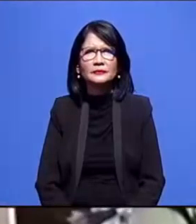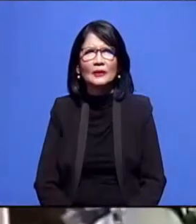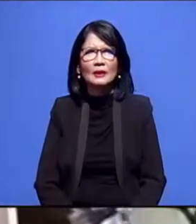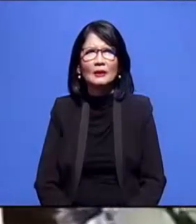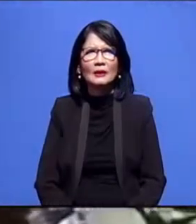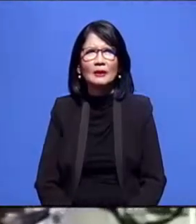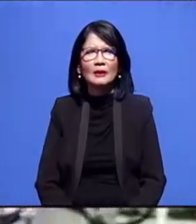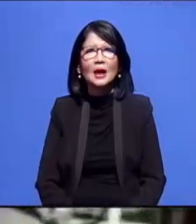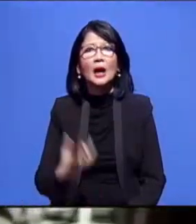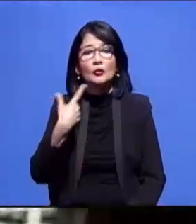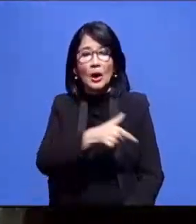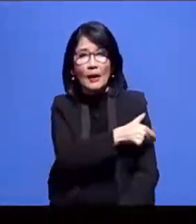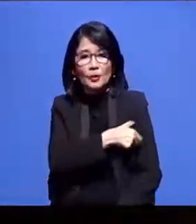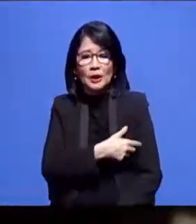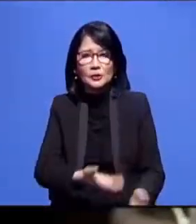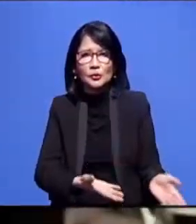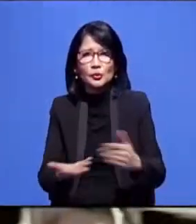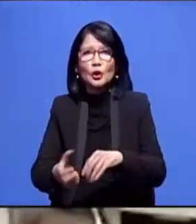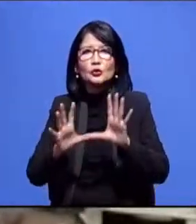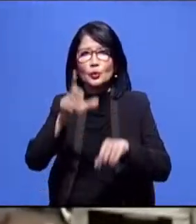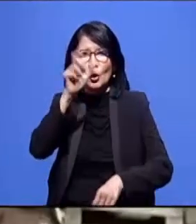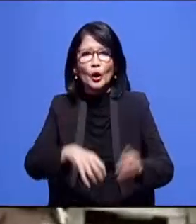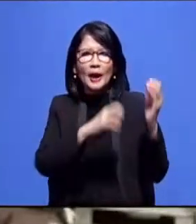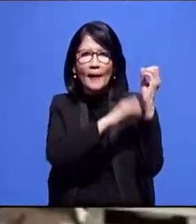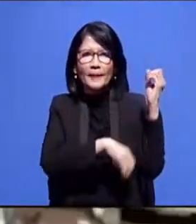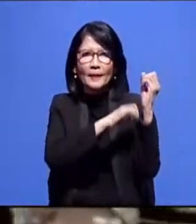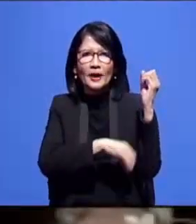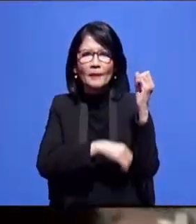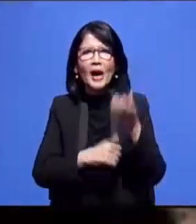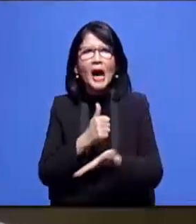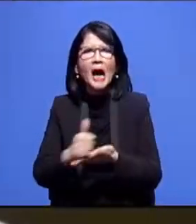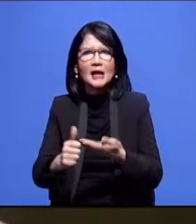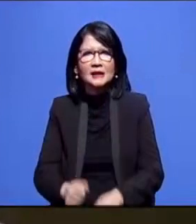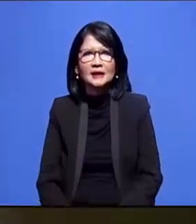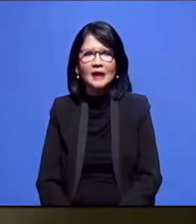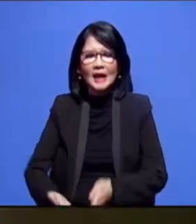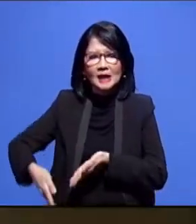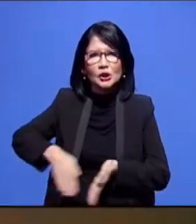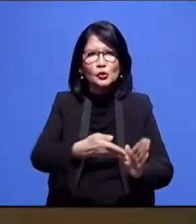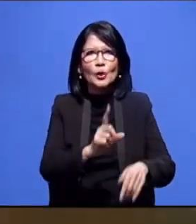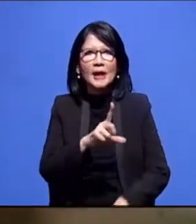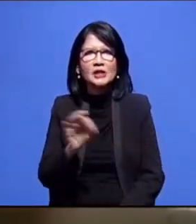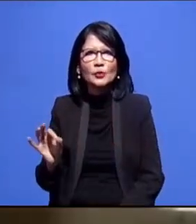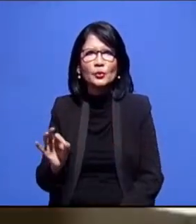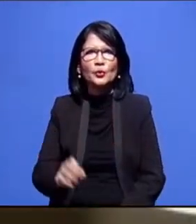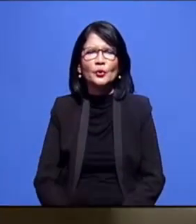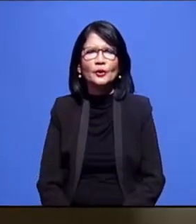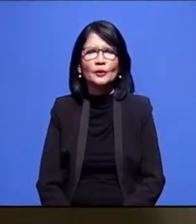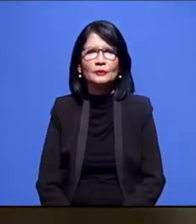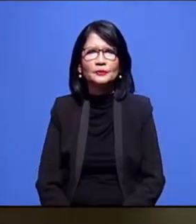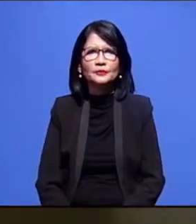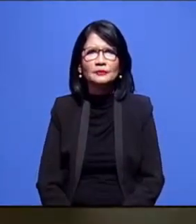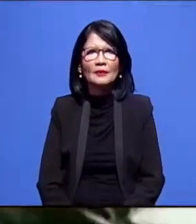Sejumlah petugas berusaha mengevakuasi 10 orang penambang emas tradisional di lokasi tambang emas rakyat di Sungai Seribu, Kabupaten Kota Waringin Barat, Kamis